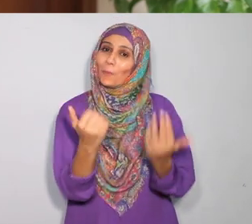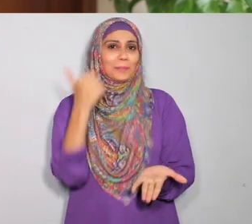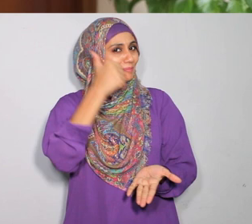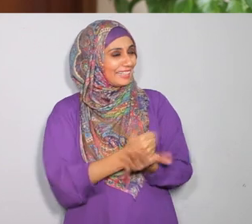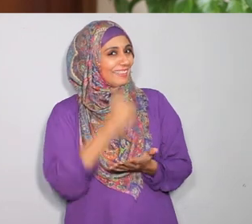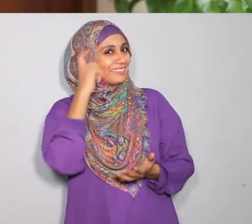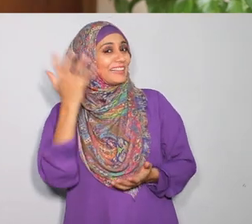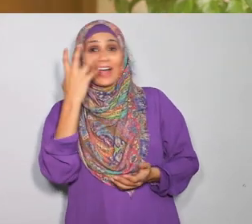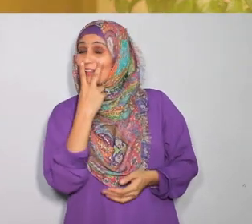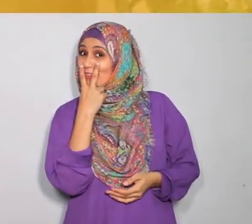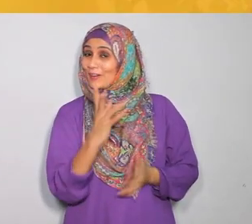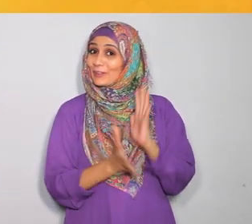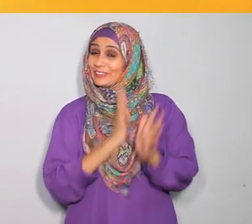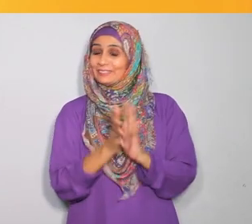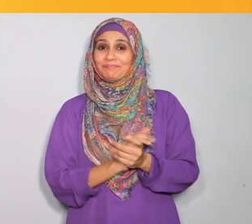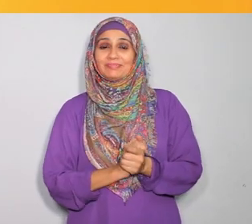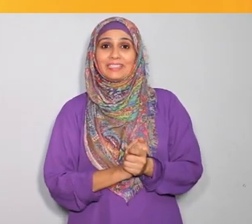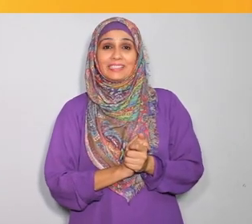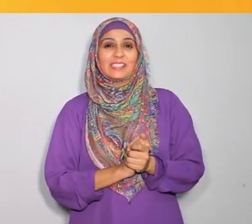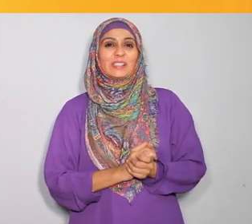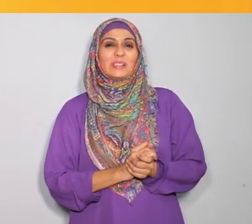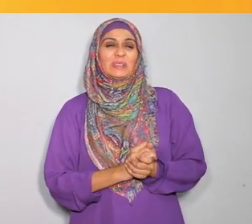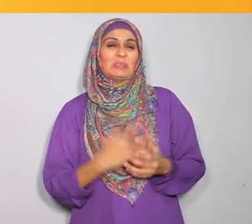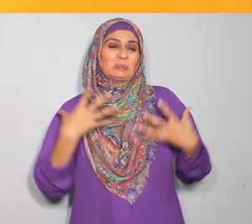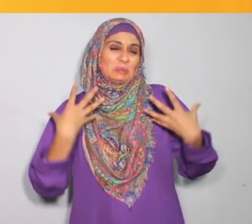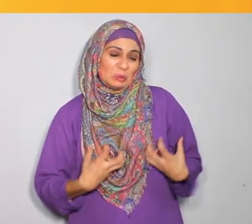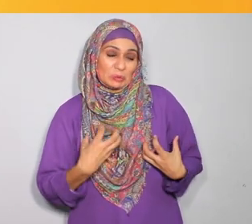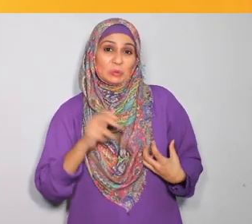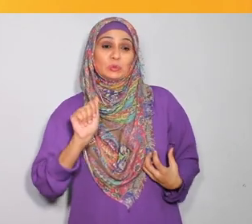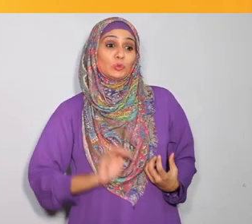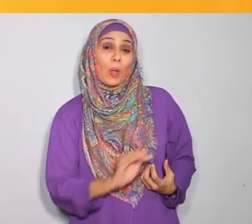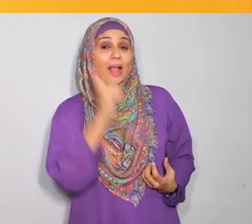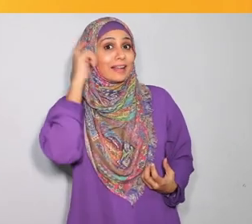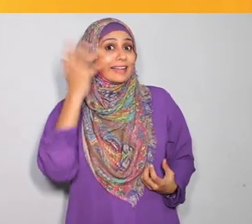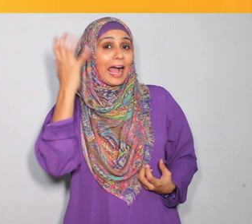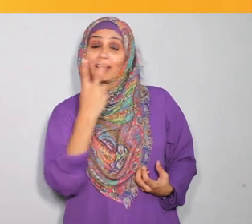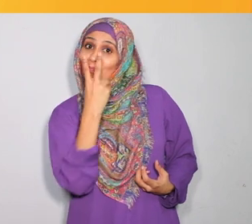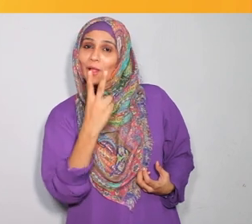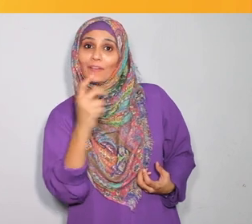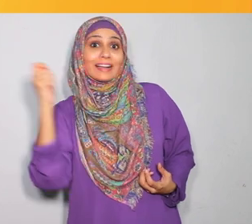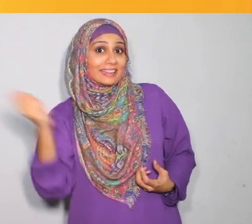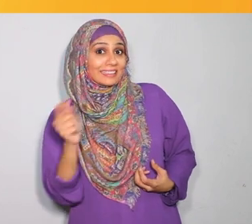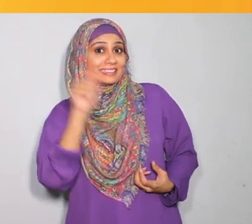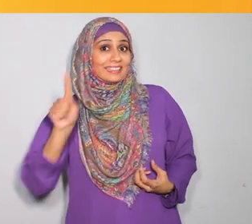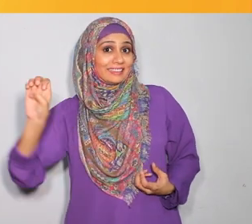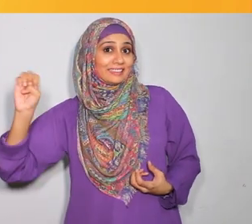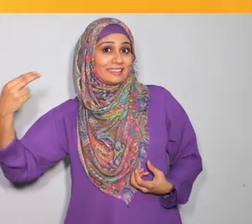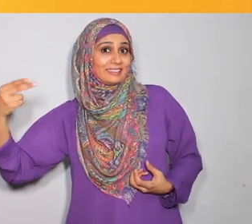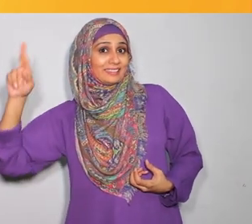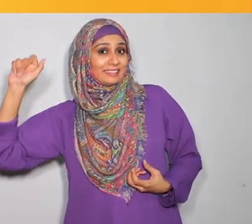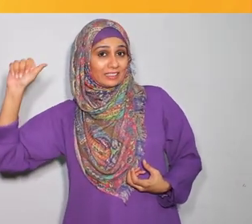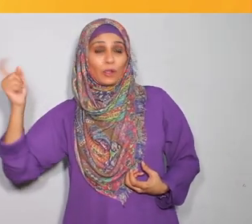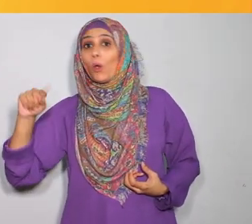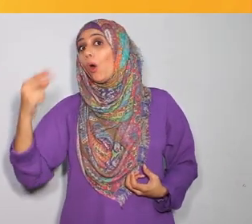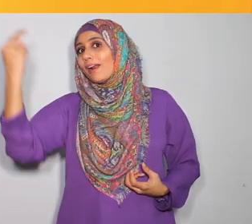कहानी सुनो व सौंफ तंवर की कहानी सुनो आ जाओ भैया जो कहानी सुनो गुफा नेहरा नाचते और